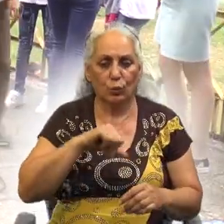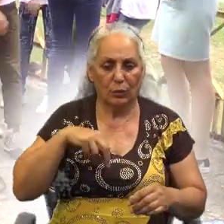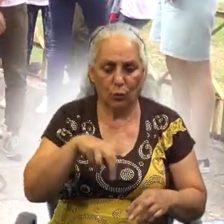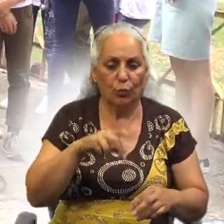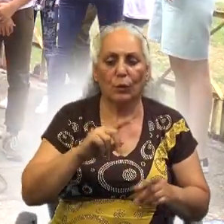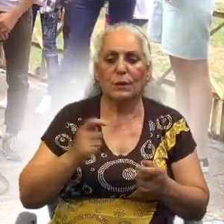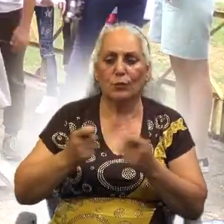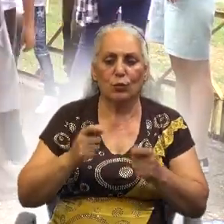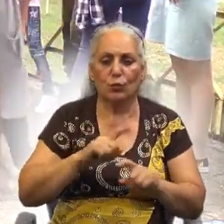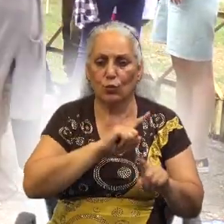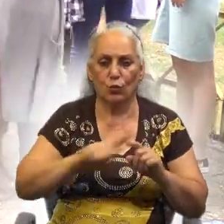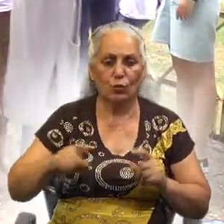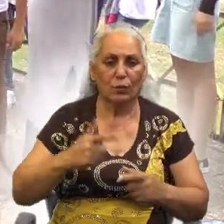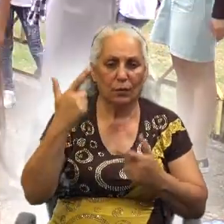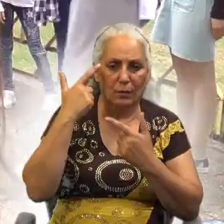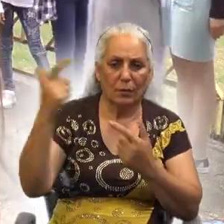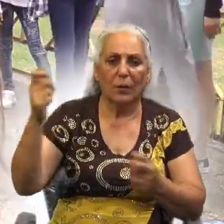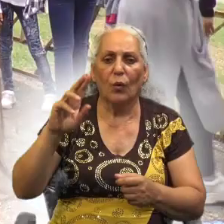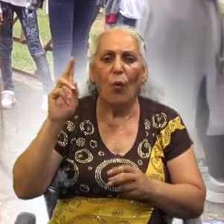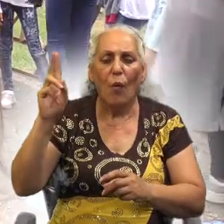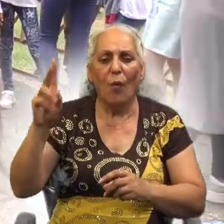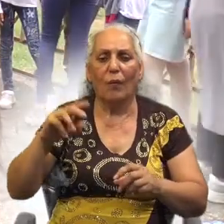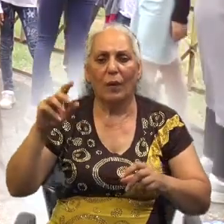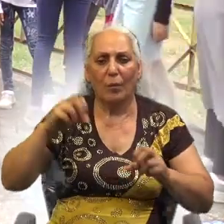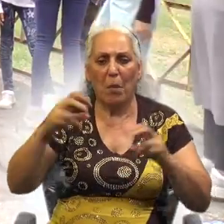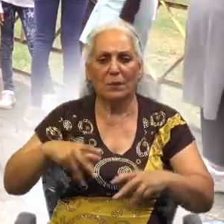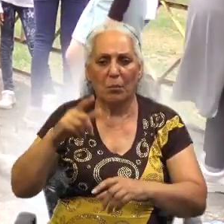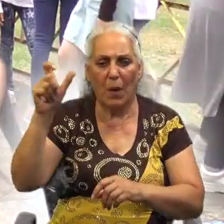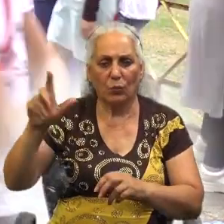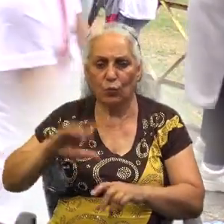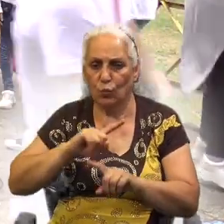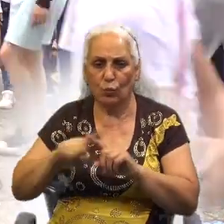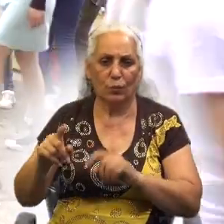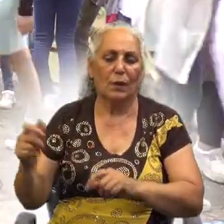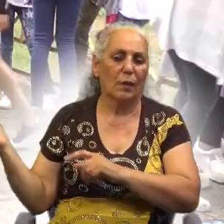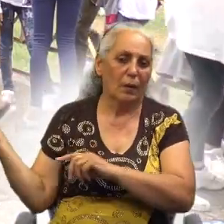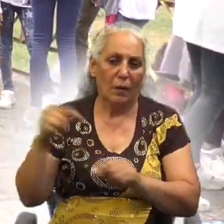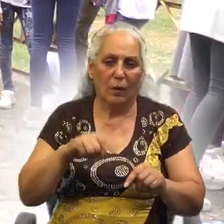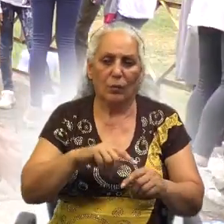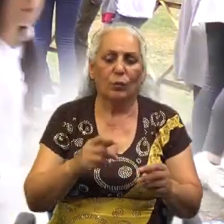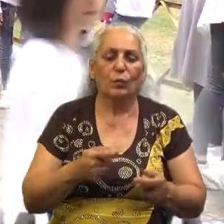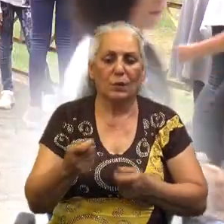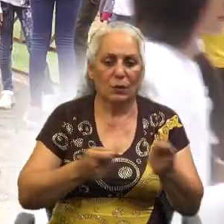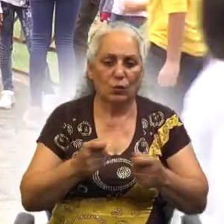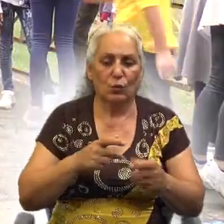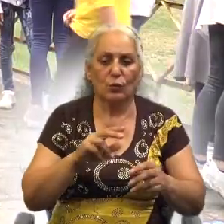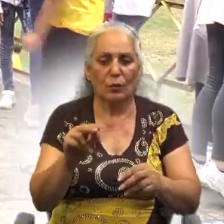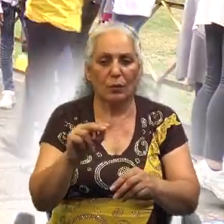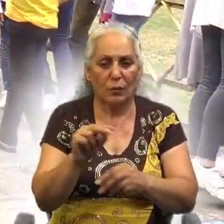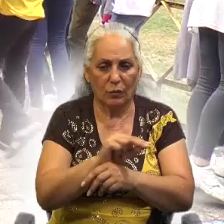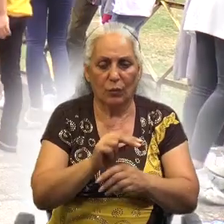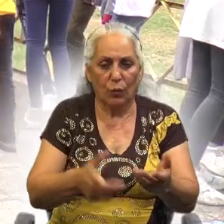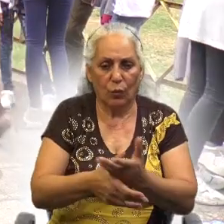տեղեկացնել համապատասխան մարմիններին։ Եթե գտնվում եք միայնակ, մի շարժվեք այդպիսի վայրերում, որովհետև ականները տեղադրված են լինում խմբերով։ Եթե